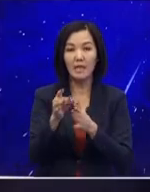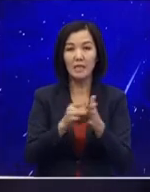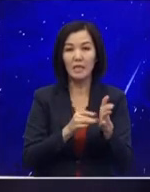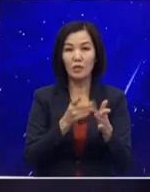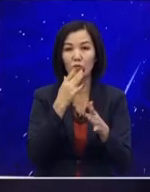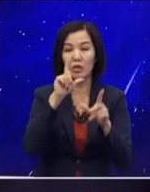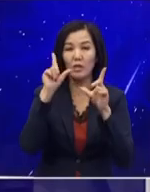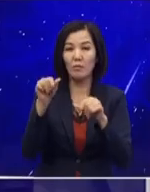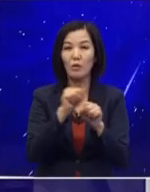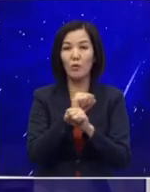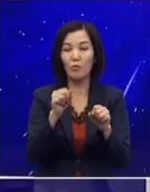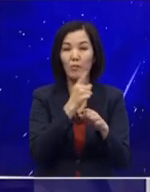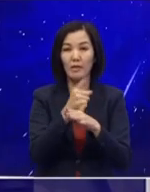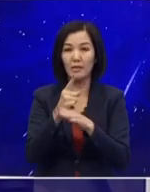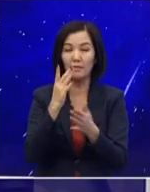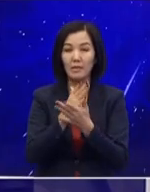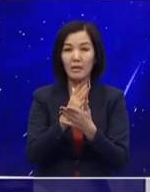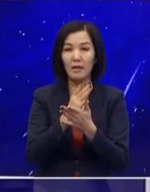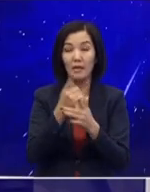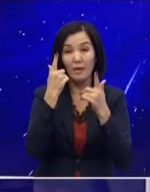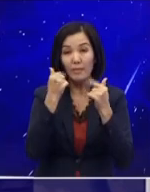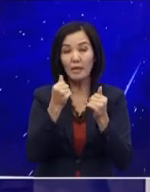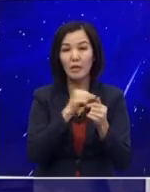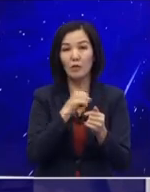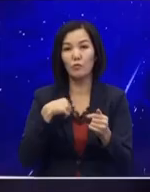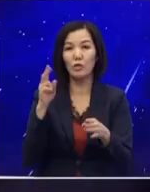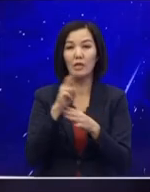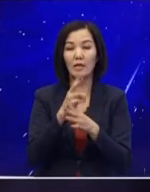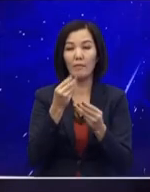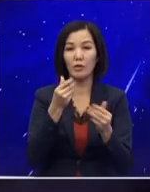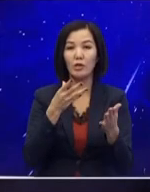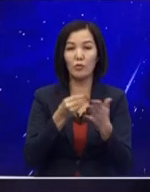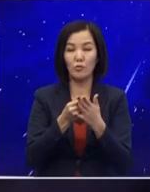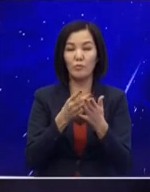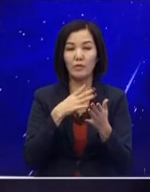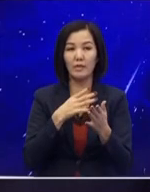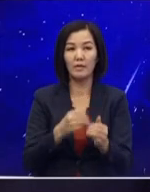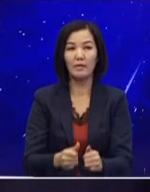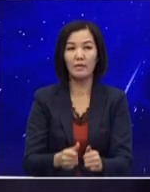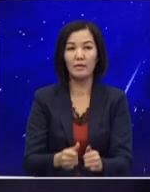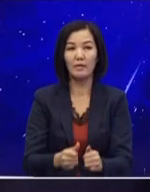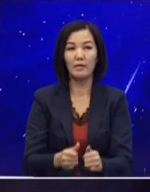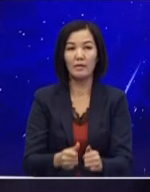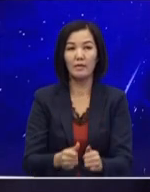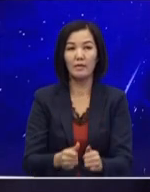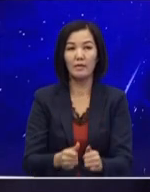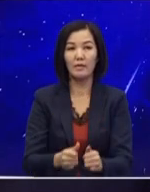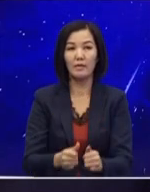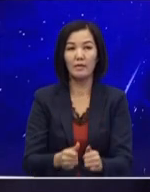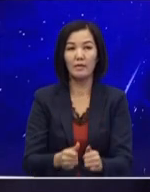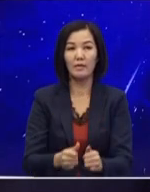Оның мүмкіндігі жоқ. Екендігі жайында. Кейбір жеке тұлғалар жаңағы нотариалдық іс-әрекеттер жасаған кезде нотариусты.